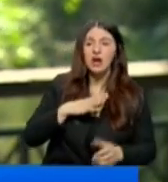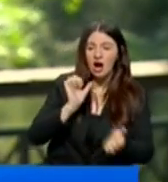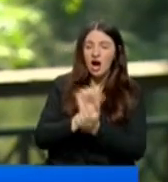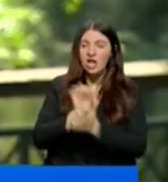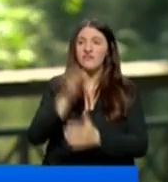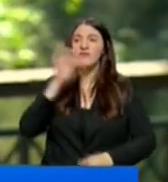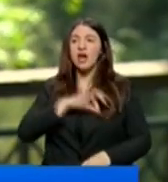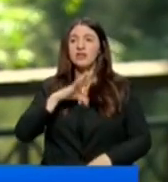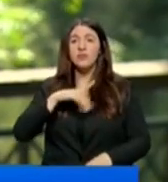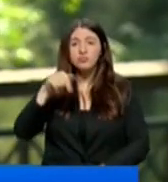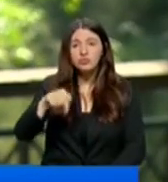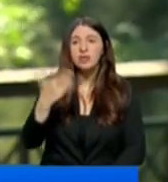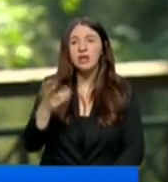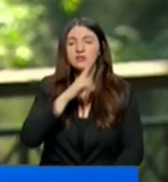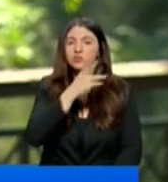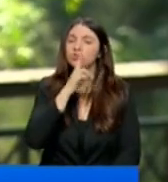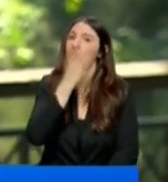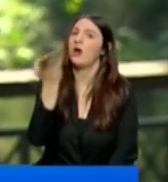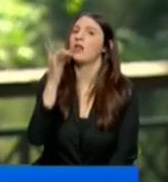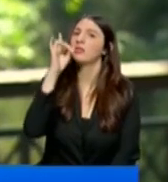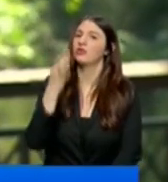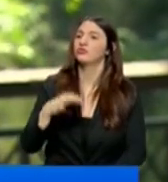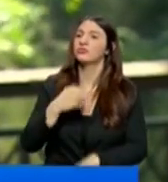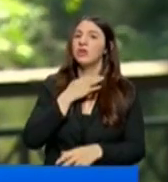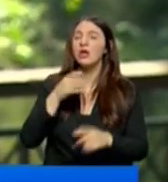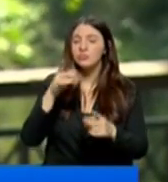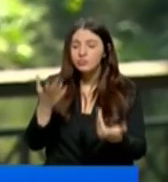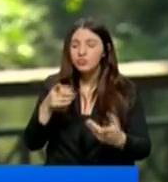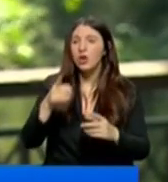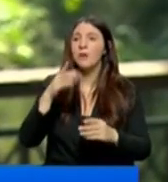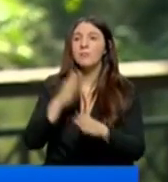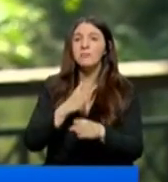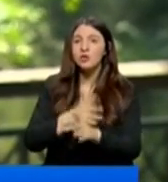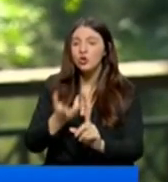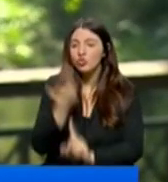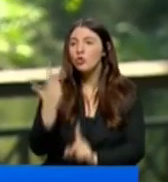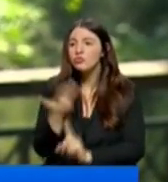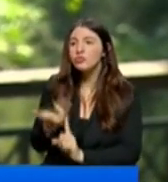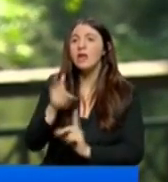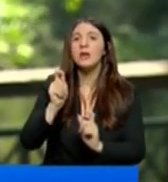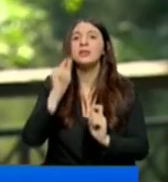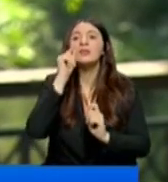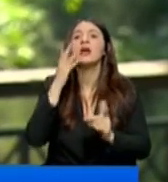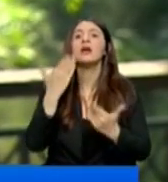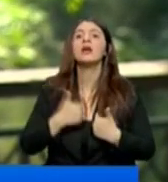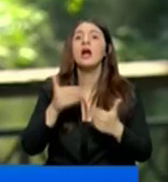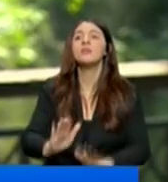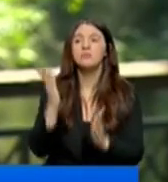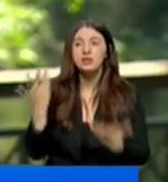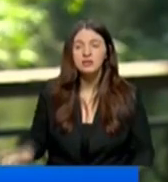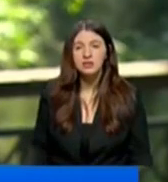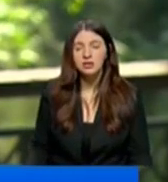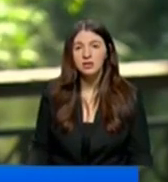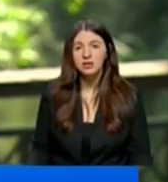Ailesinin çıkarları var burada. Ya yazıktır, günahtır ya. Ya bu memlekette soyulmadı kişi kalmadı kardeşim ya. Soyulmadı kişi kalmadı